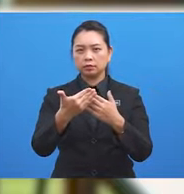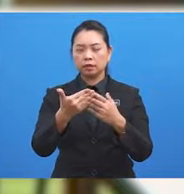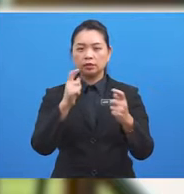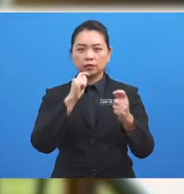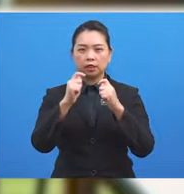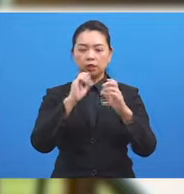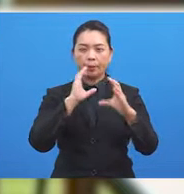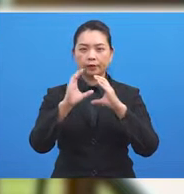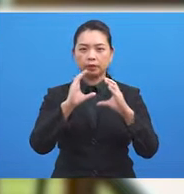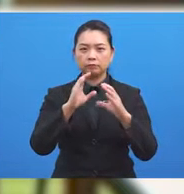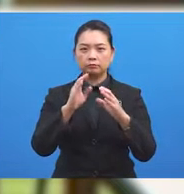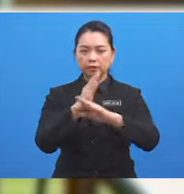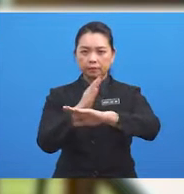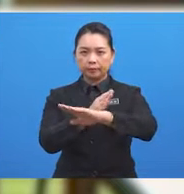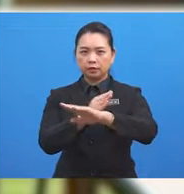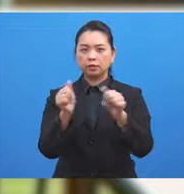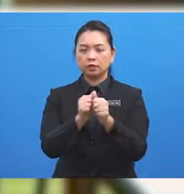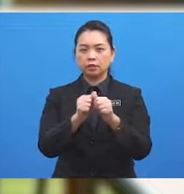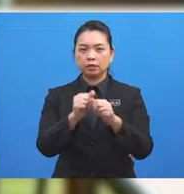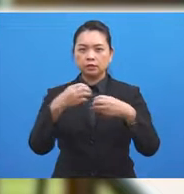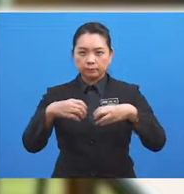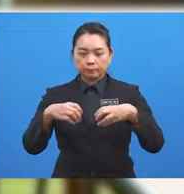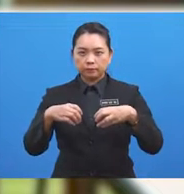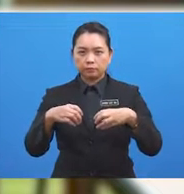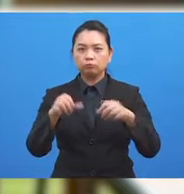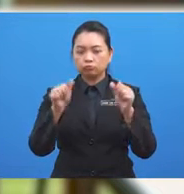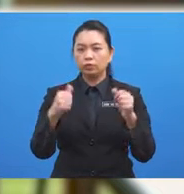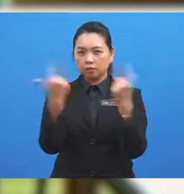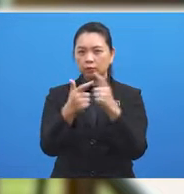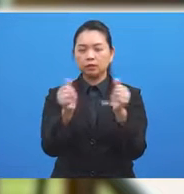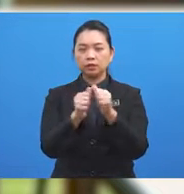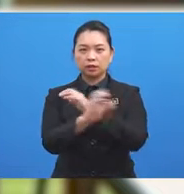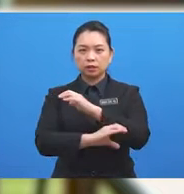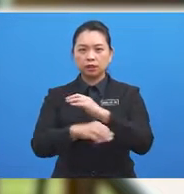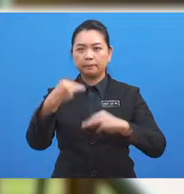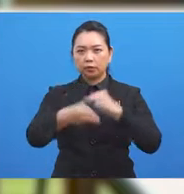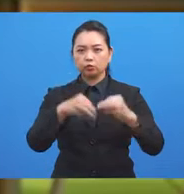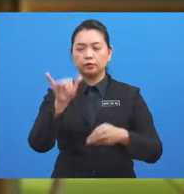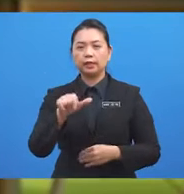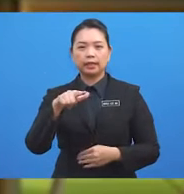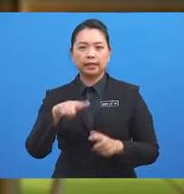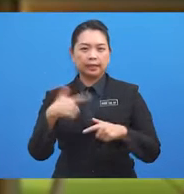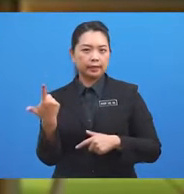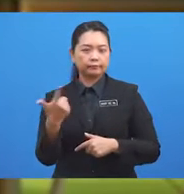dengan cepat setanding dengan negara-negara maju yang lain.